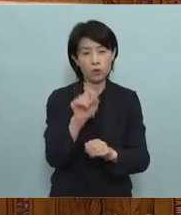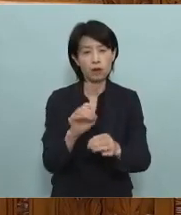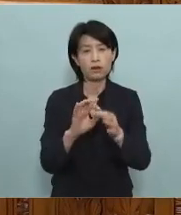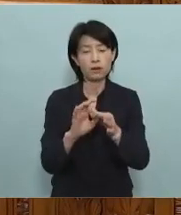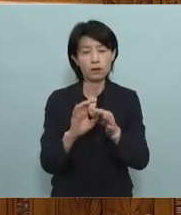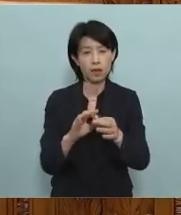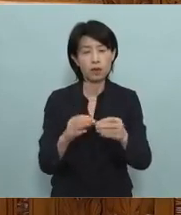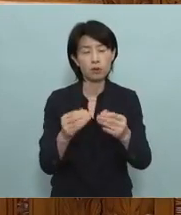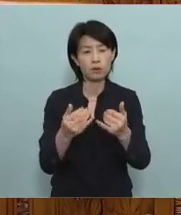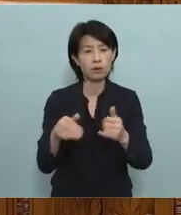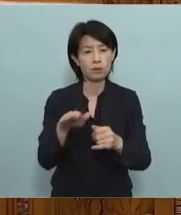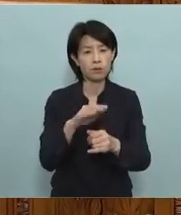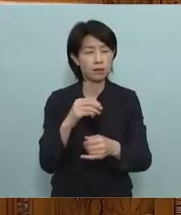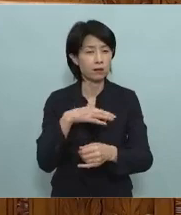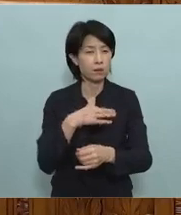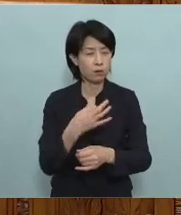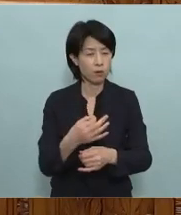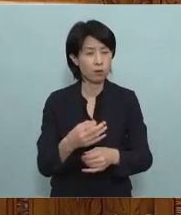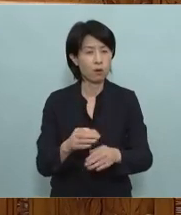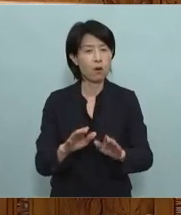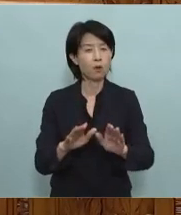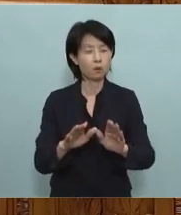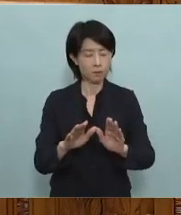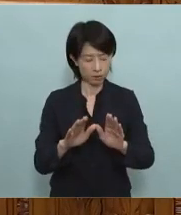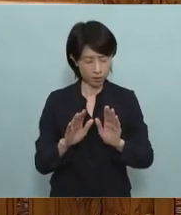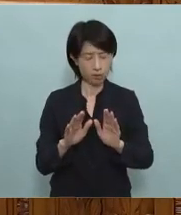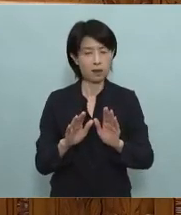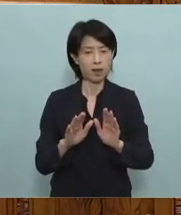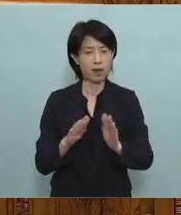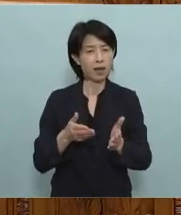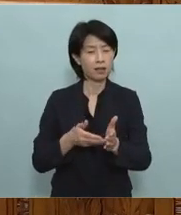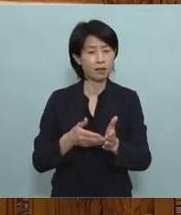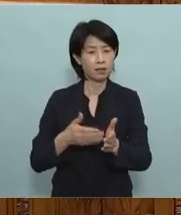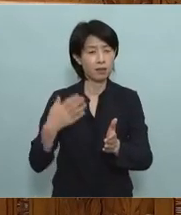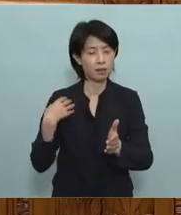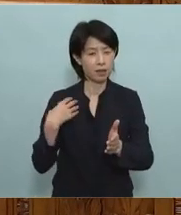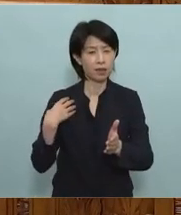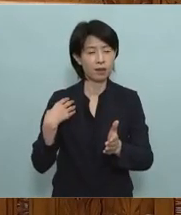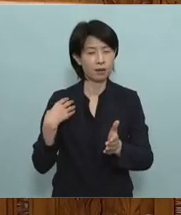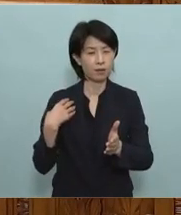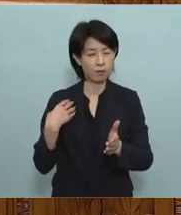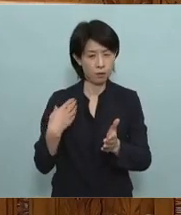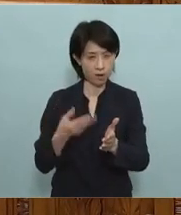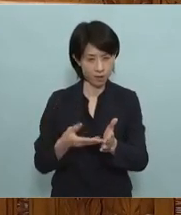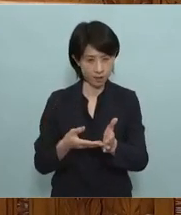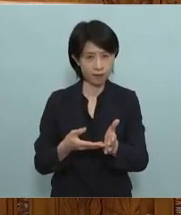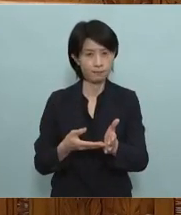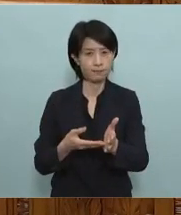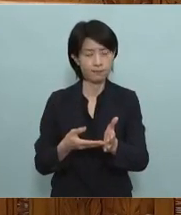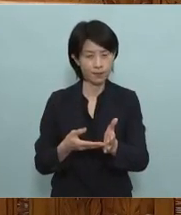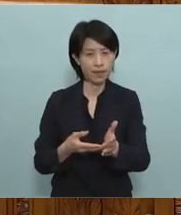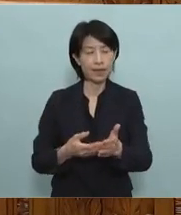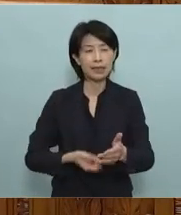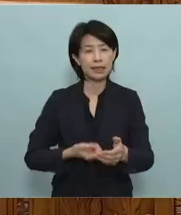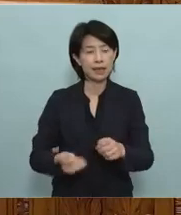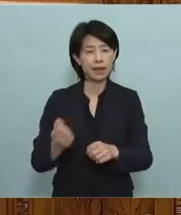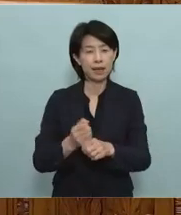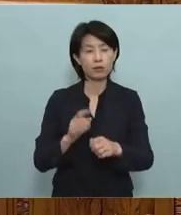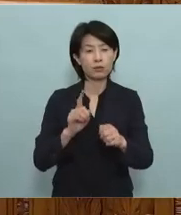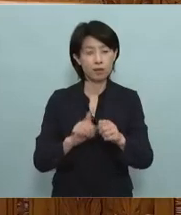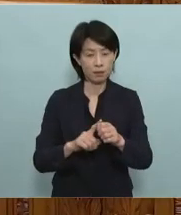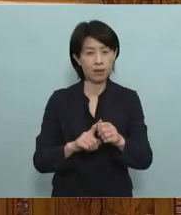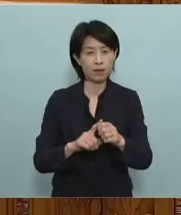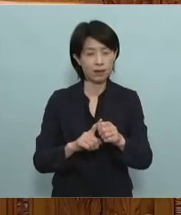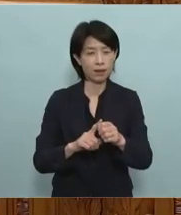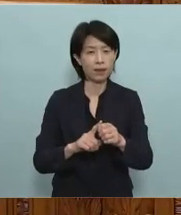国民の皆様の声を正面から受け止め、説明責任を果たしながら、信頼回復のために各班の取り組み